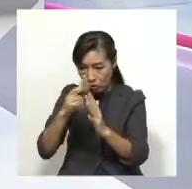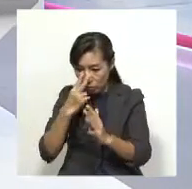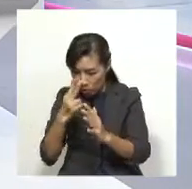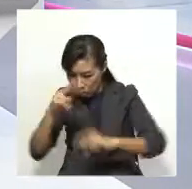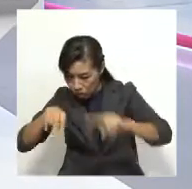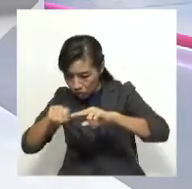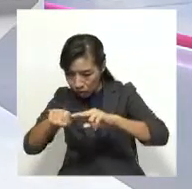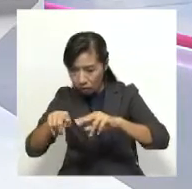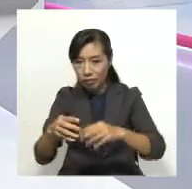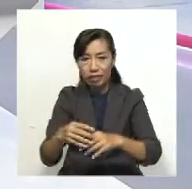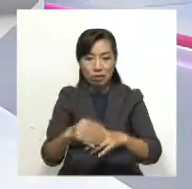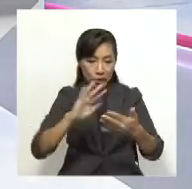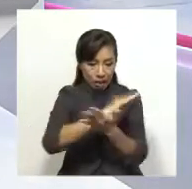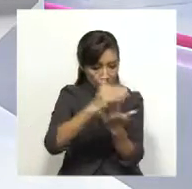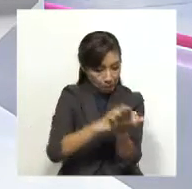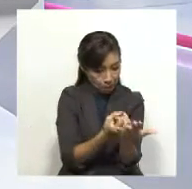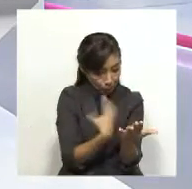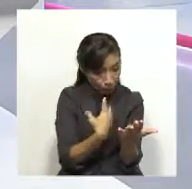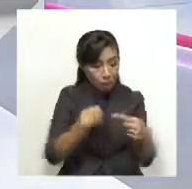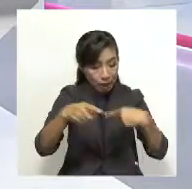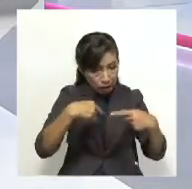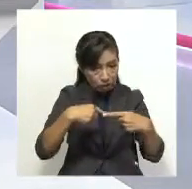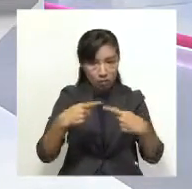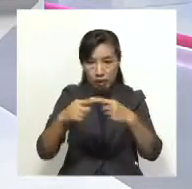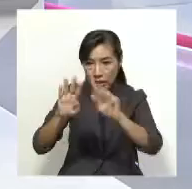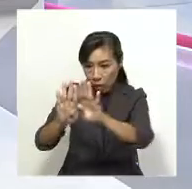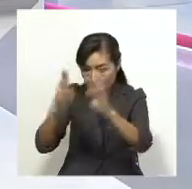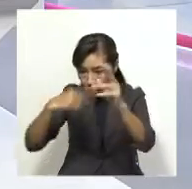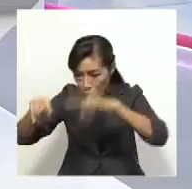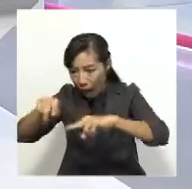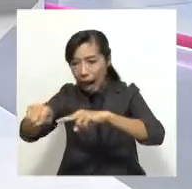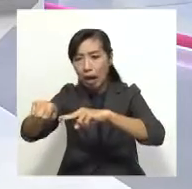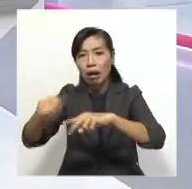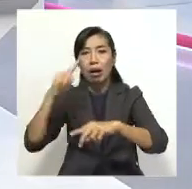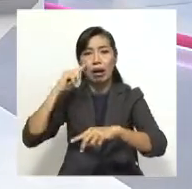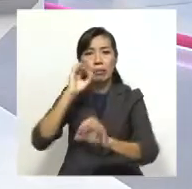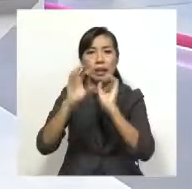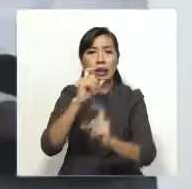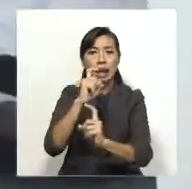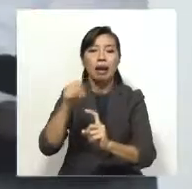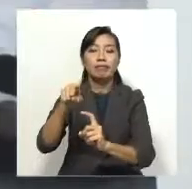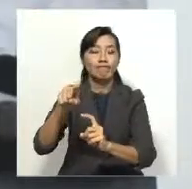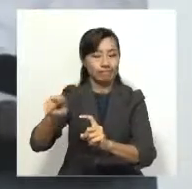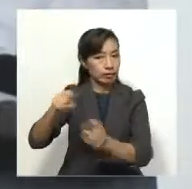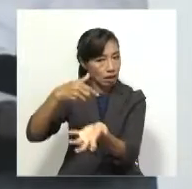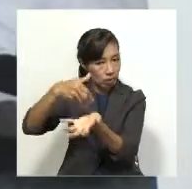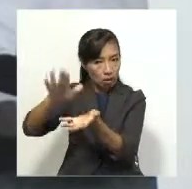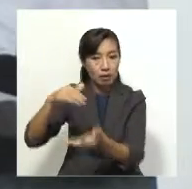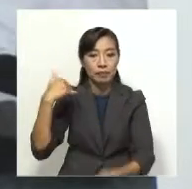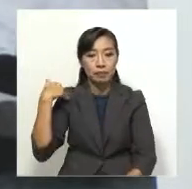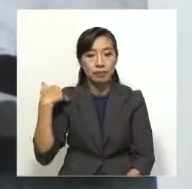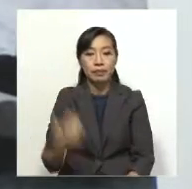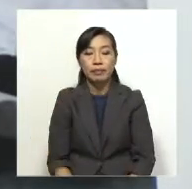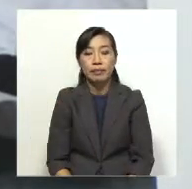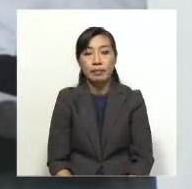ตบอกว่าเป็นพลาสติกแต่ข้างในเป็นขยะอิเล็กทรอนิกส์เนี่ยก็จะต้องถูกผลักดันออกนอกประเทศไปค่ะโดยคุณกรีชาเ